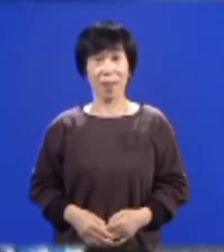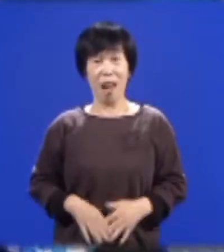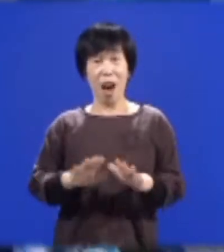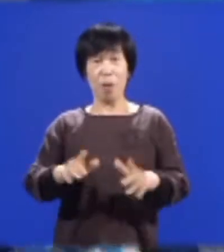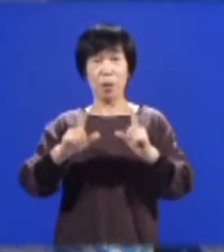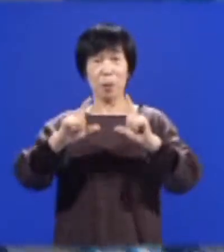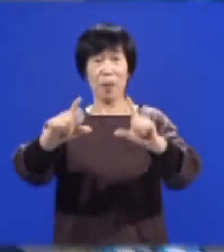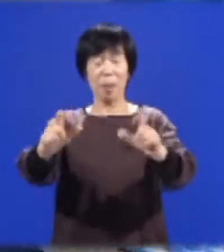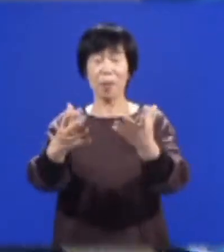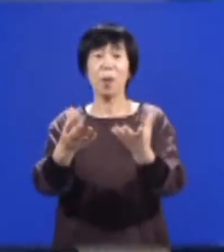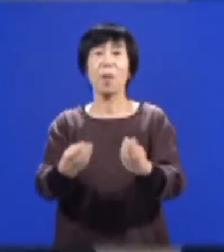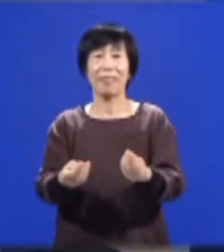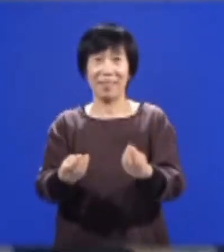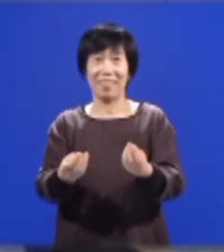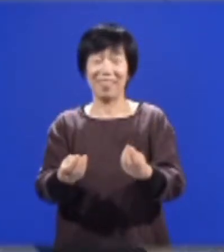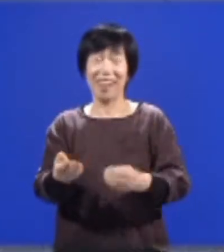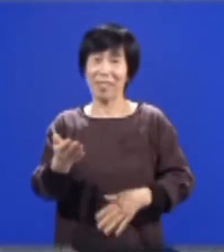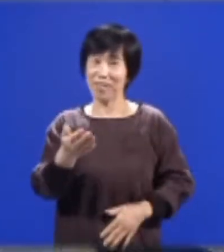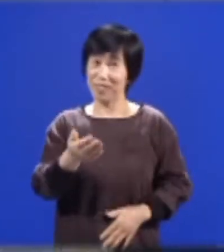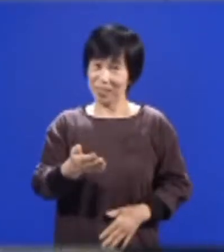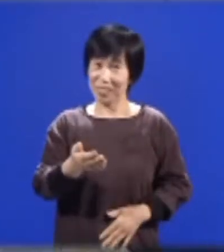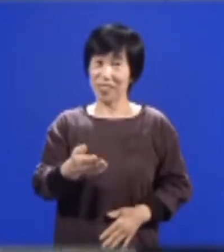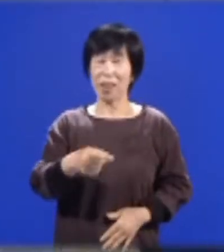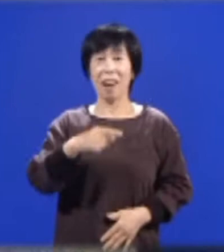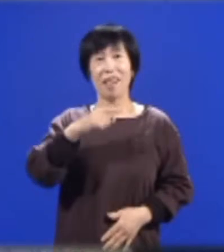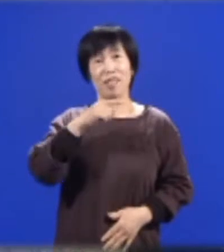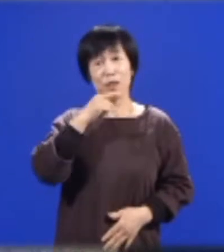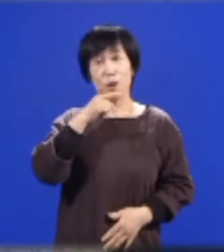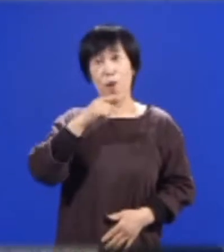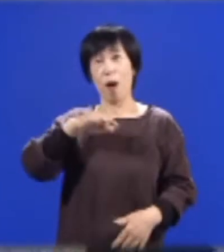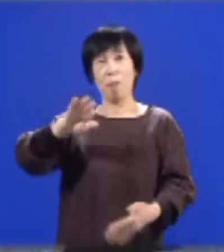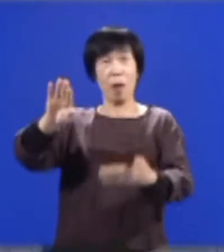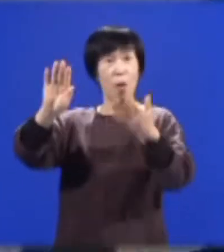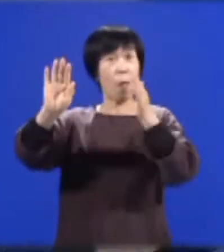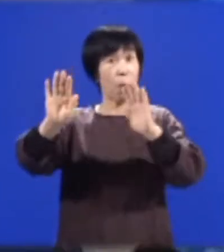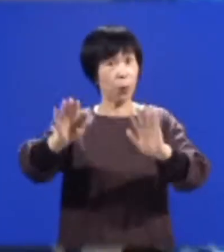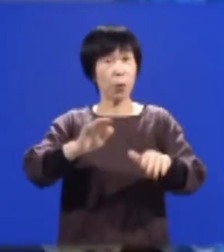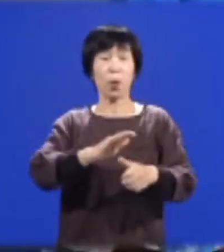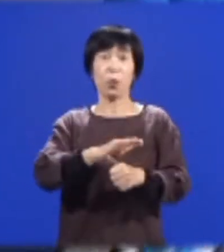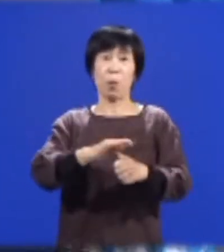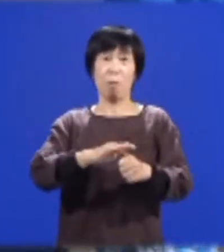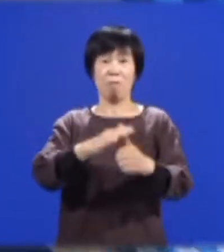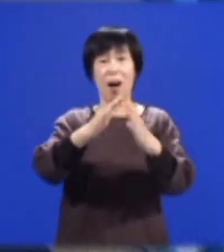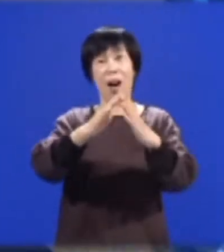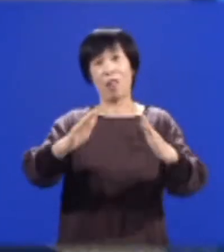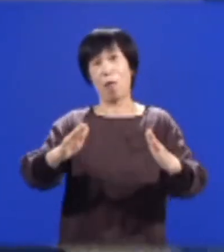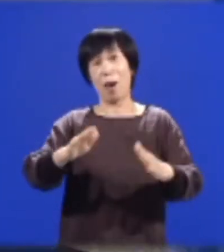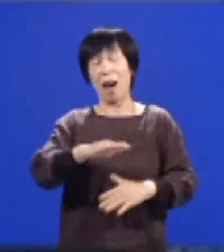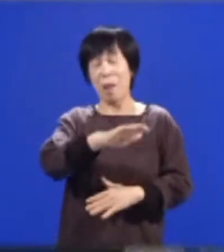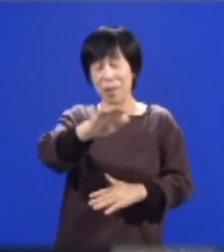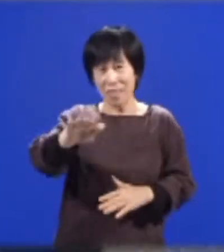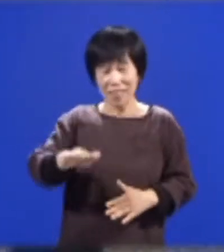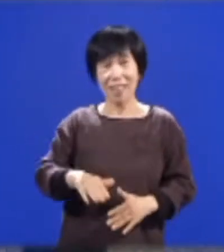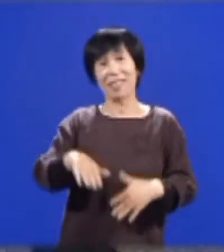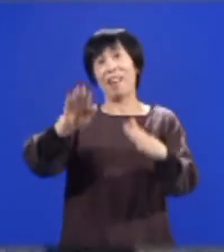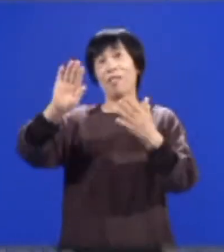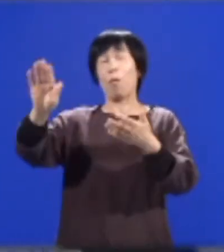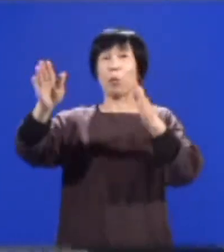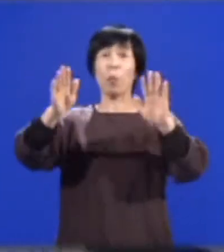さて、子どもたちの可愛らしい発表の後は、塩浜音頭愛好会の皆さんによる踊りです